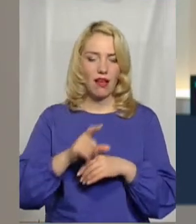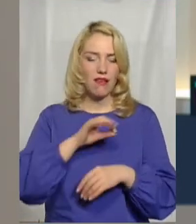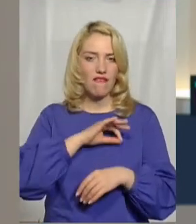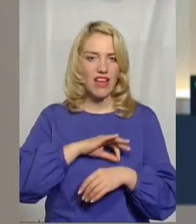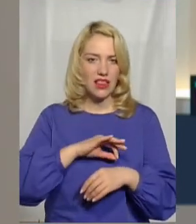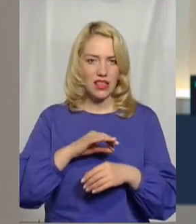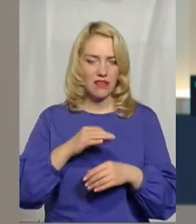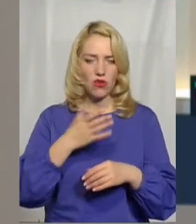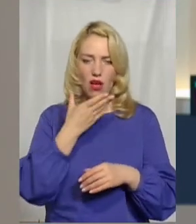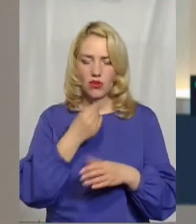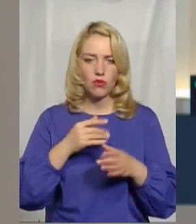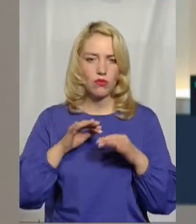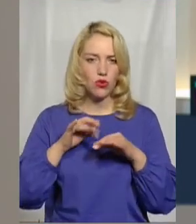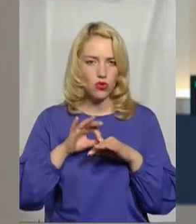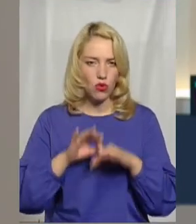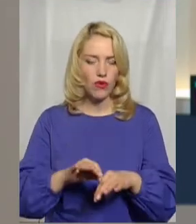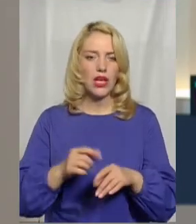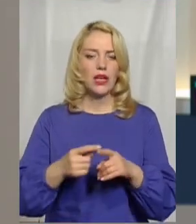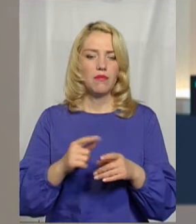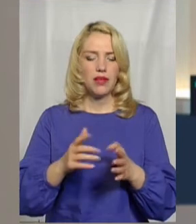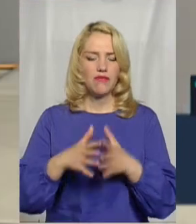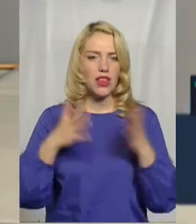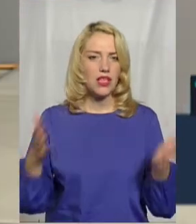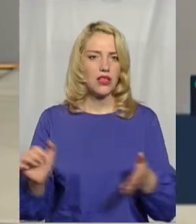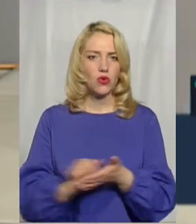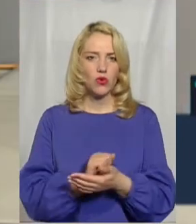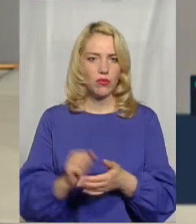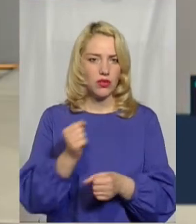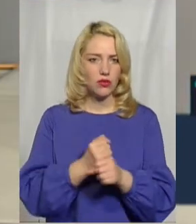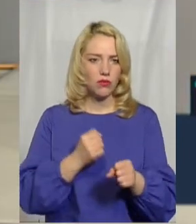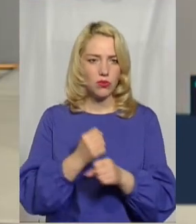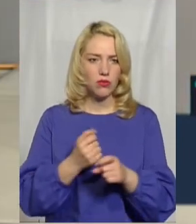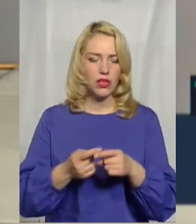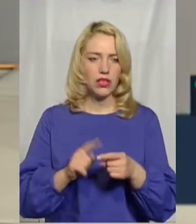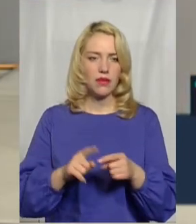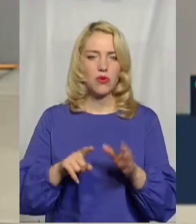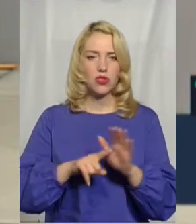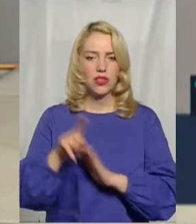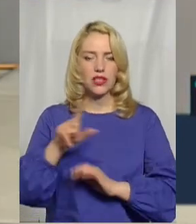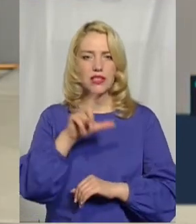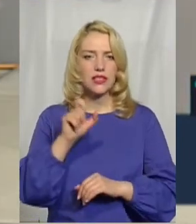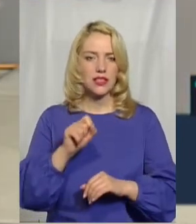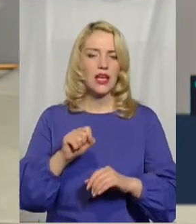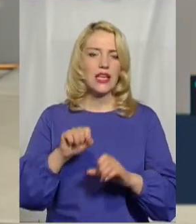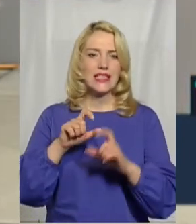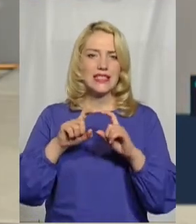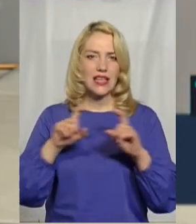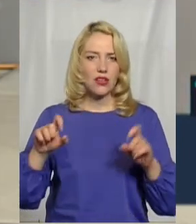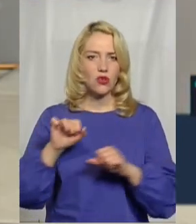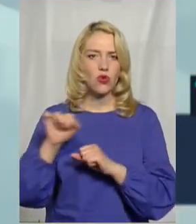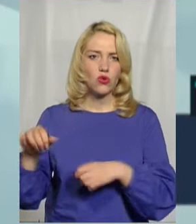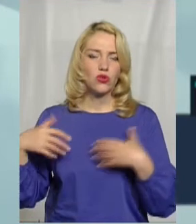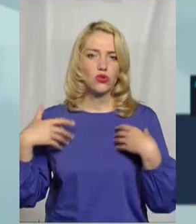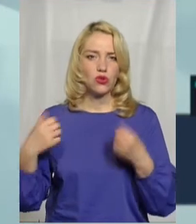описали великий масив документів, ми розпочали огляд в закладах охорони здоров'я. А заклади